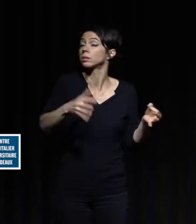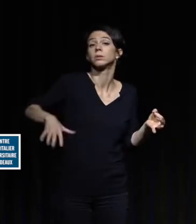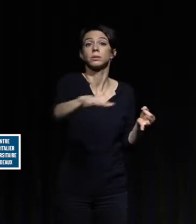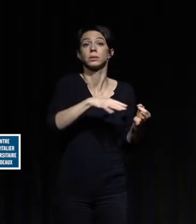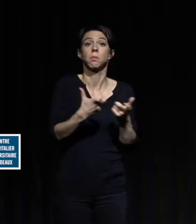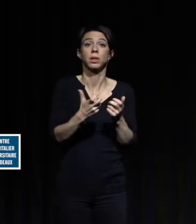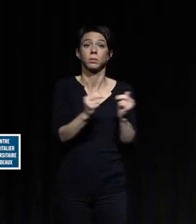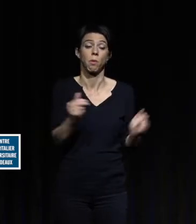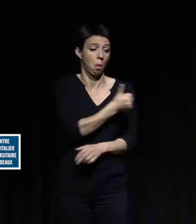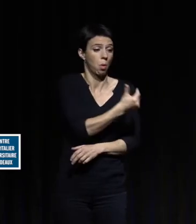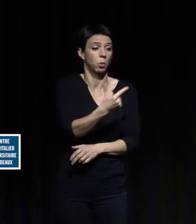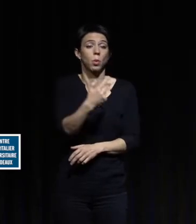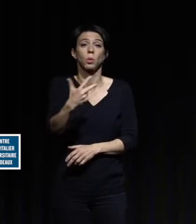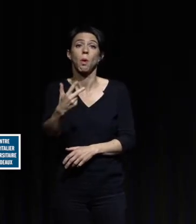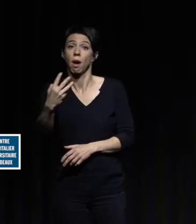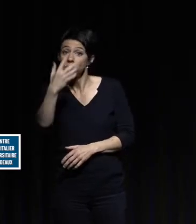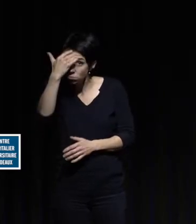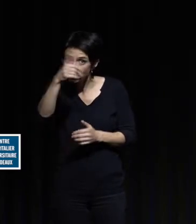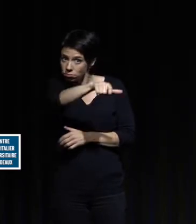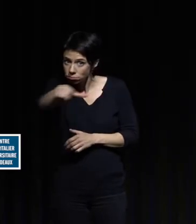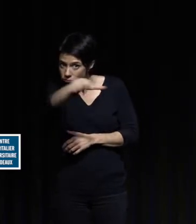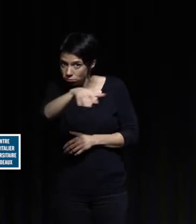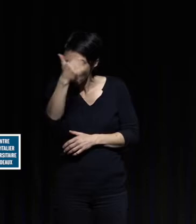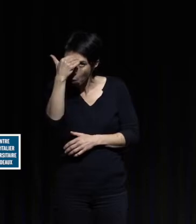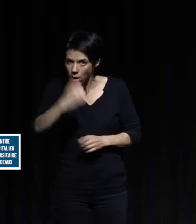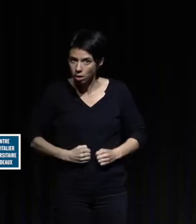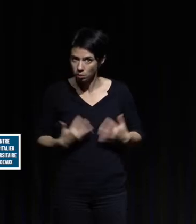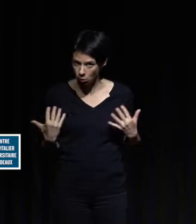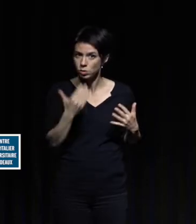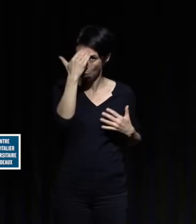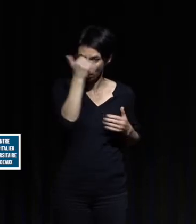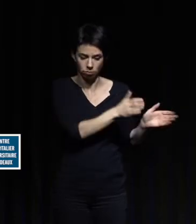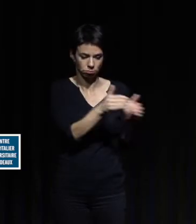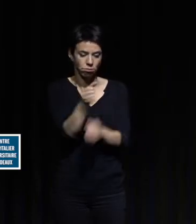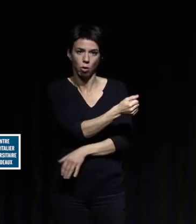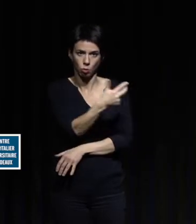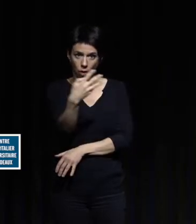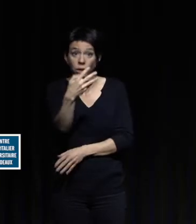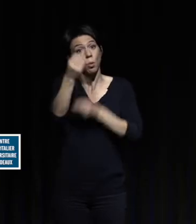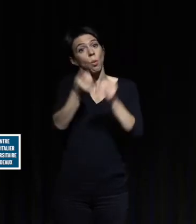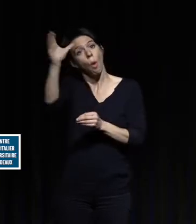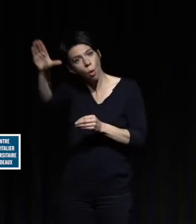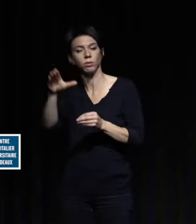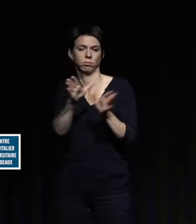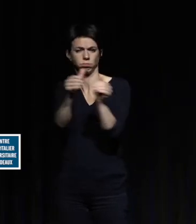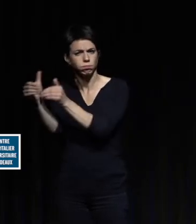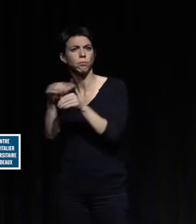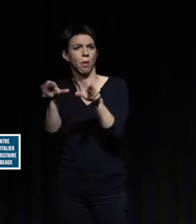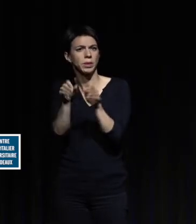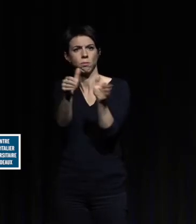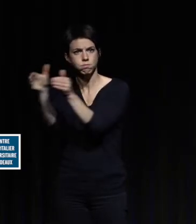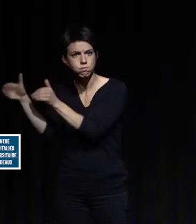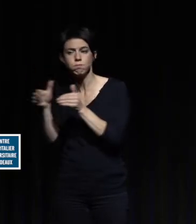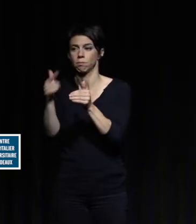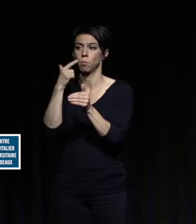si vous sont intéressés par l'endométriose, connaissent, soit des classifications qui viennent plutôt de classifications pour évaluer